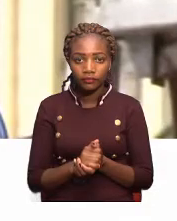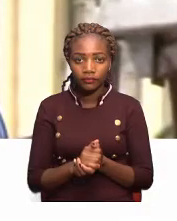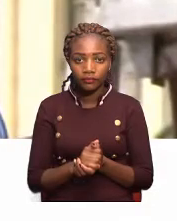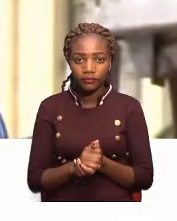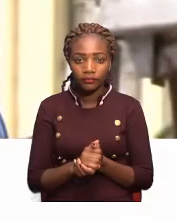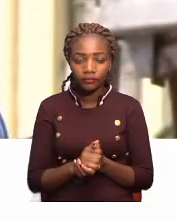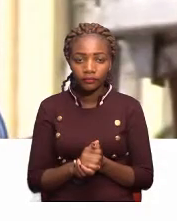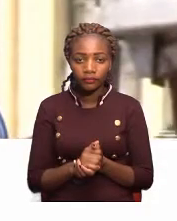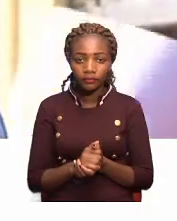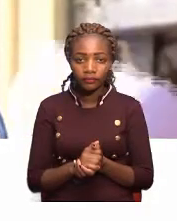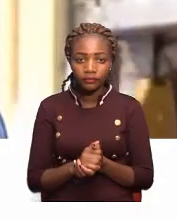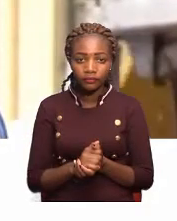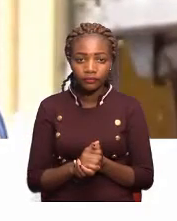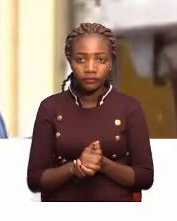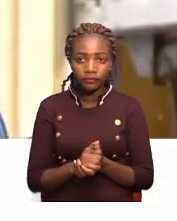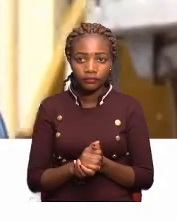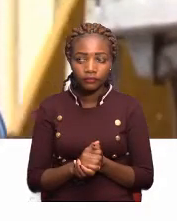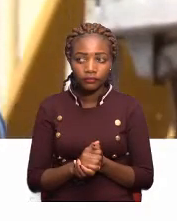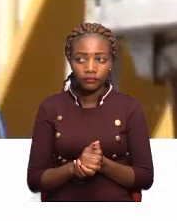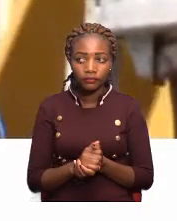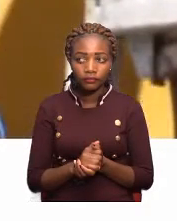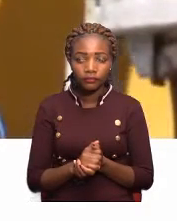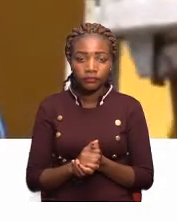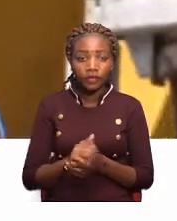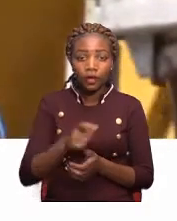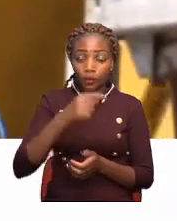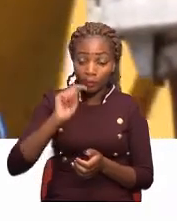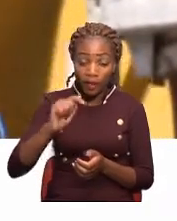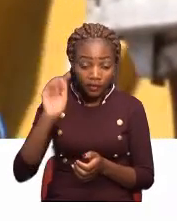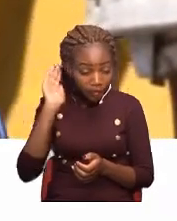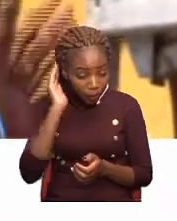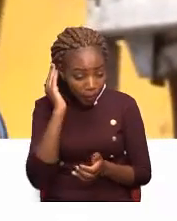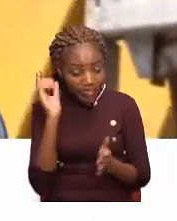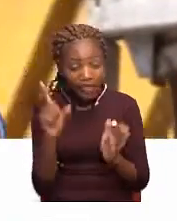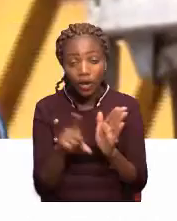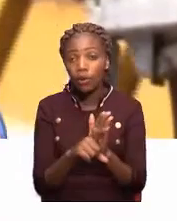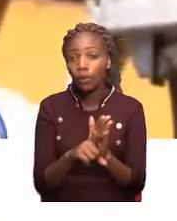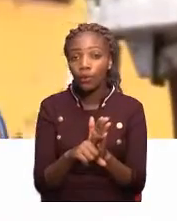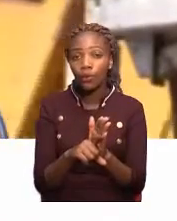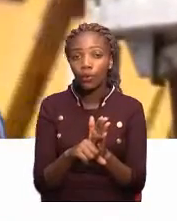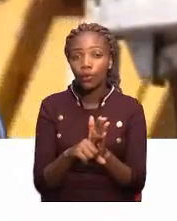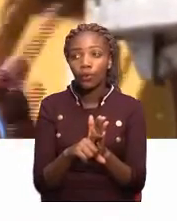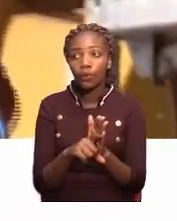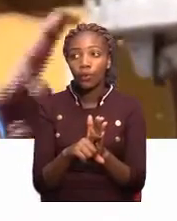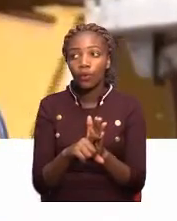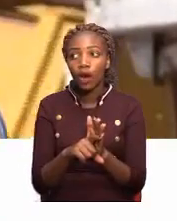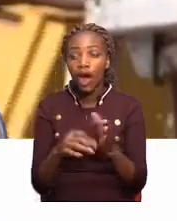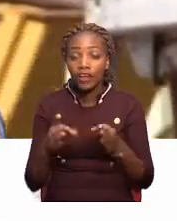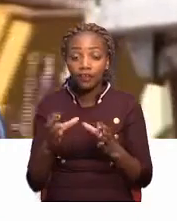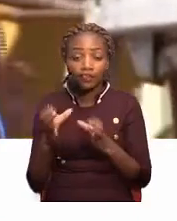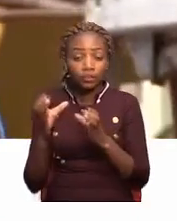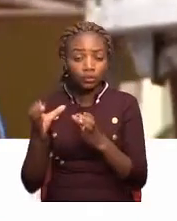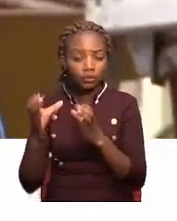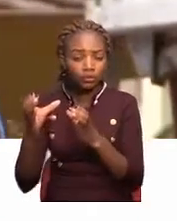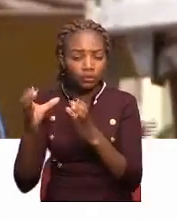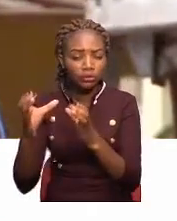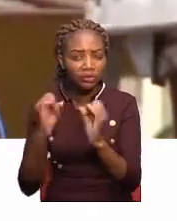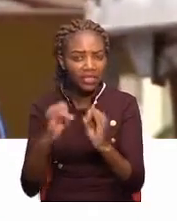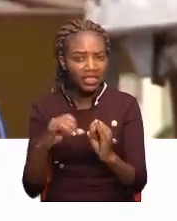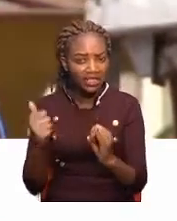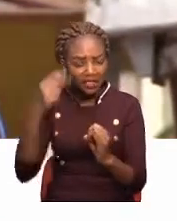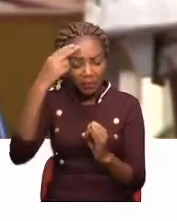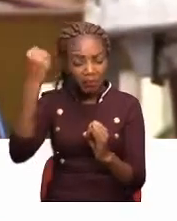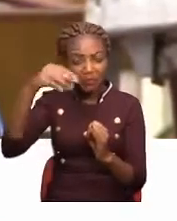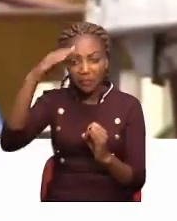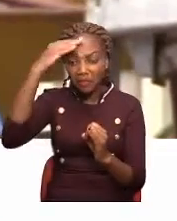mimi, awe ni mwananchi. Tuheshimu sheria. Lakini kama ni kusukumana kwa sababu ya pombe, niko tayari saa